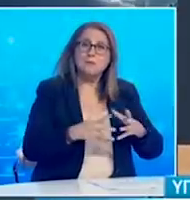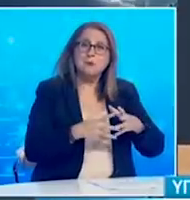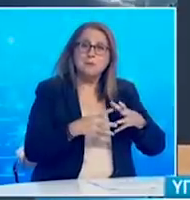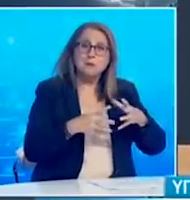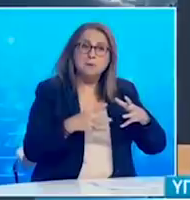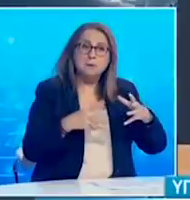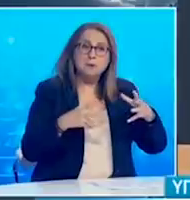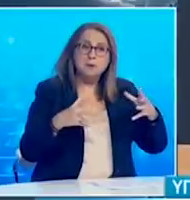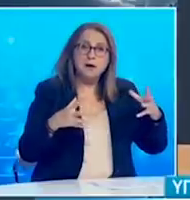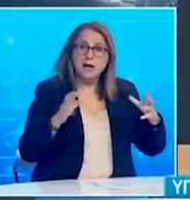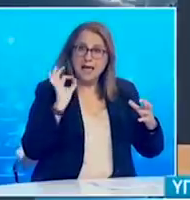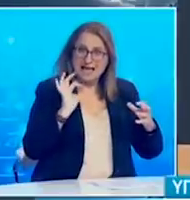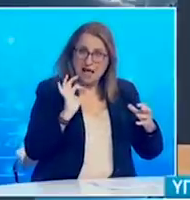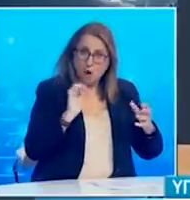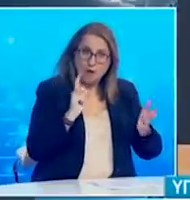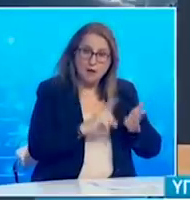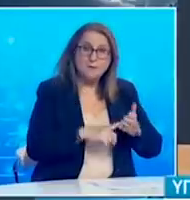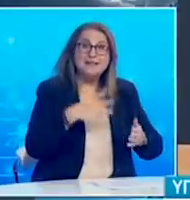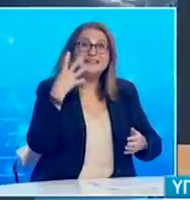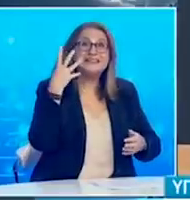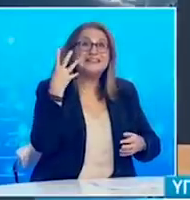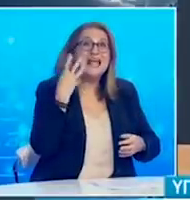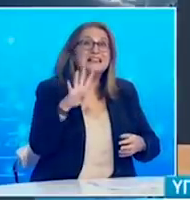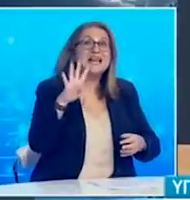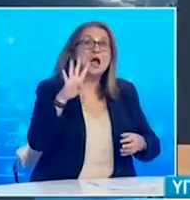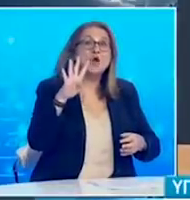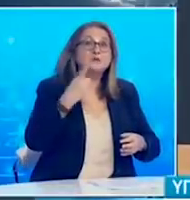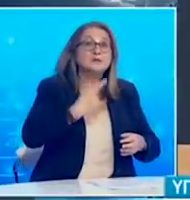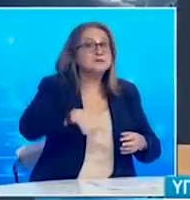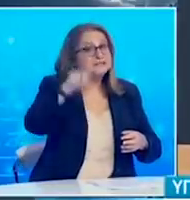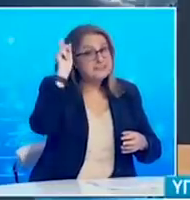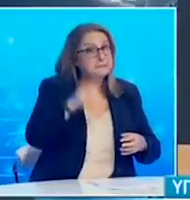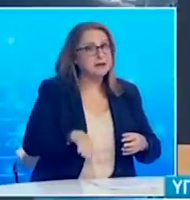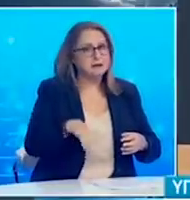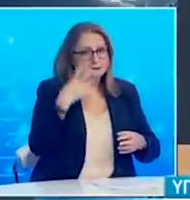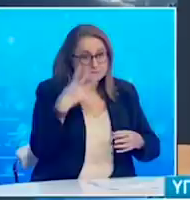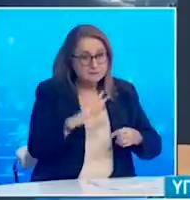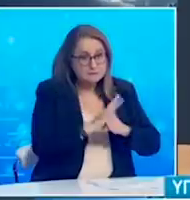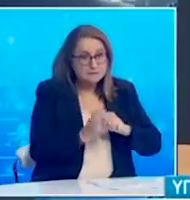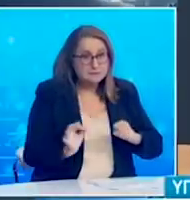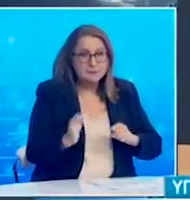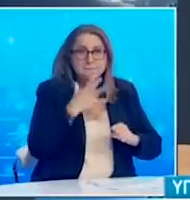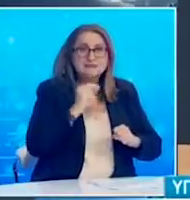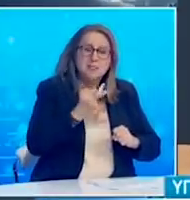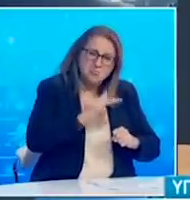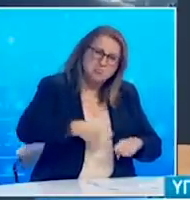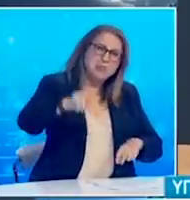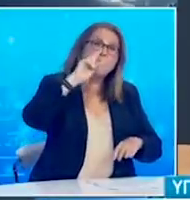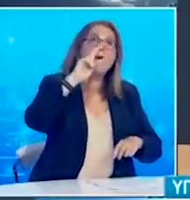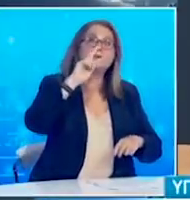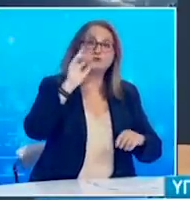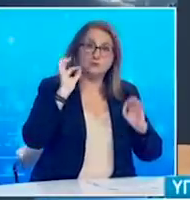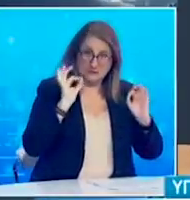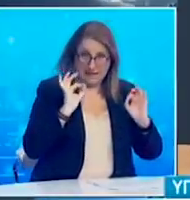επιδημικά μοντέλα σε παραπάνω από 400 κρούσματα ανά ημέρα, δηλαδή θα είχαμε ένα διπλασιασμό περίπου των κρουσμάτων